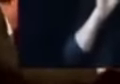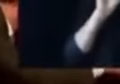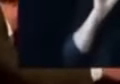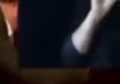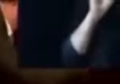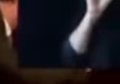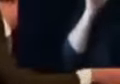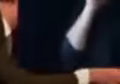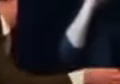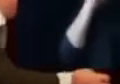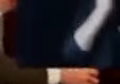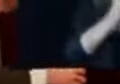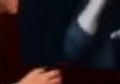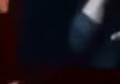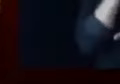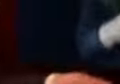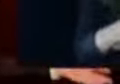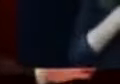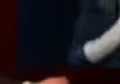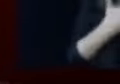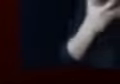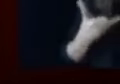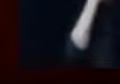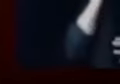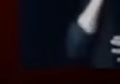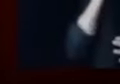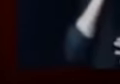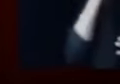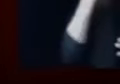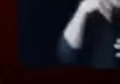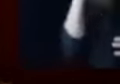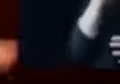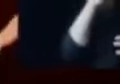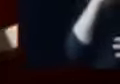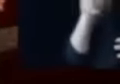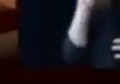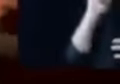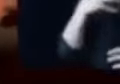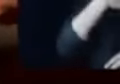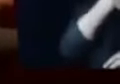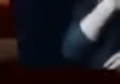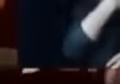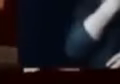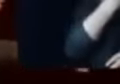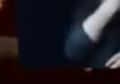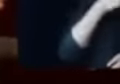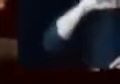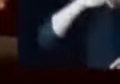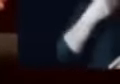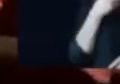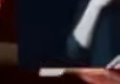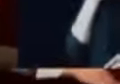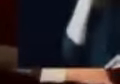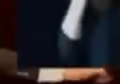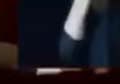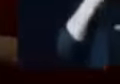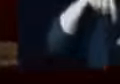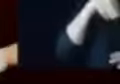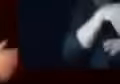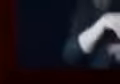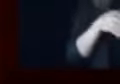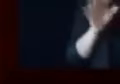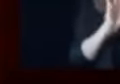Vaiano Valle. L'assessore Granelli, che oggi non è presente, ma non c'è nessuno della giunta, non dico il sindaco, ma manco